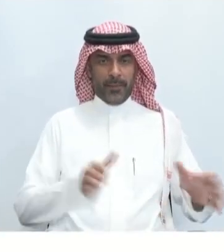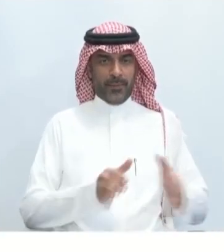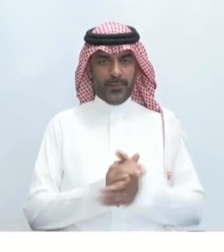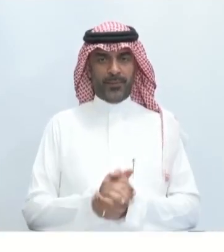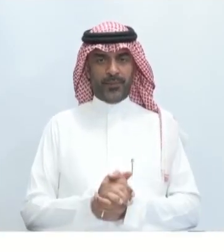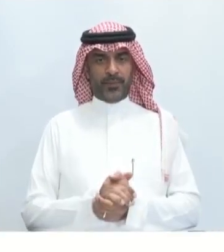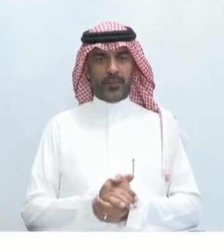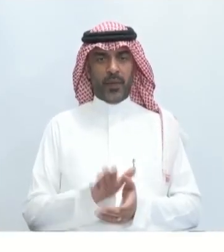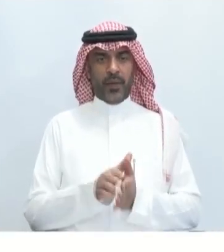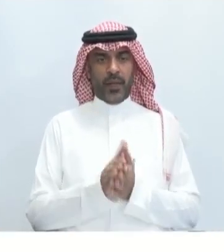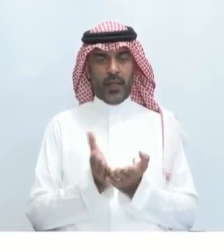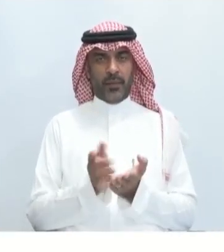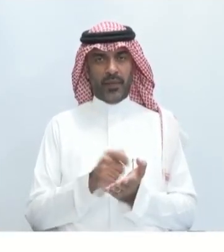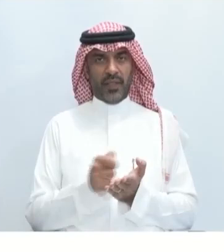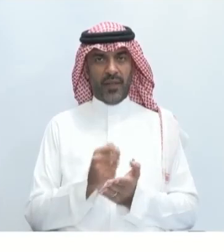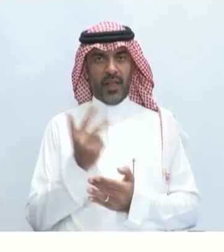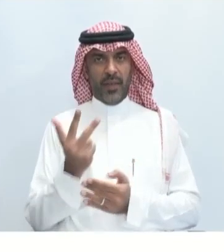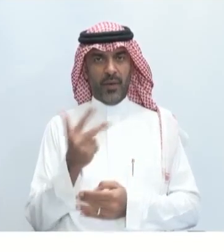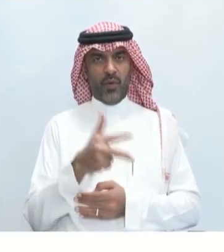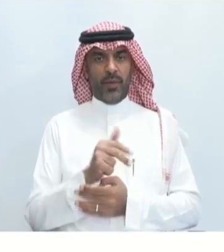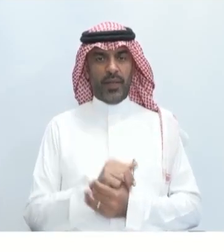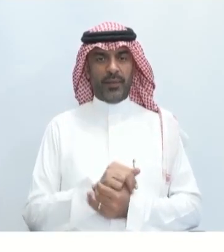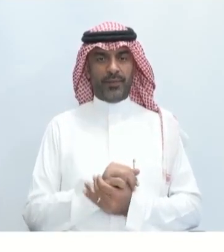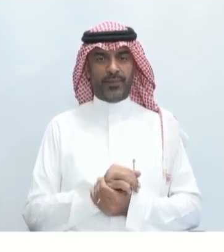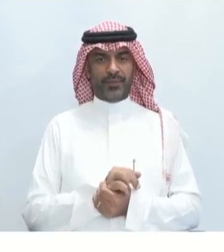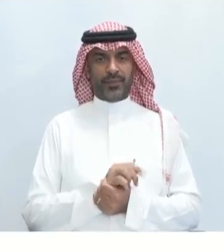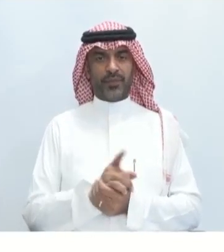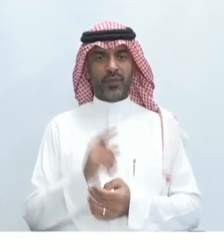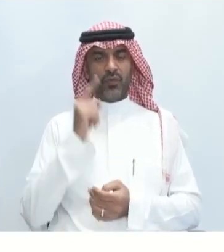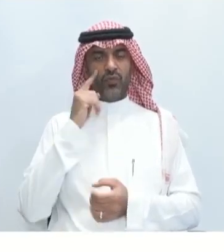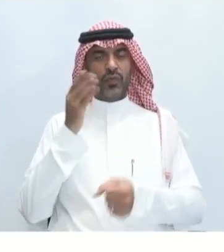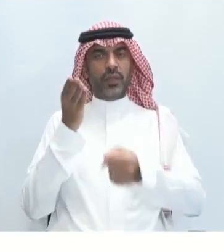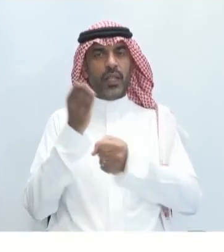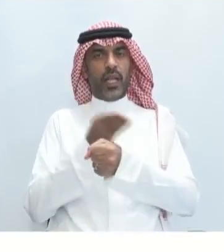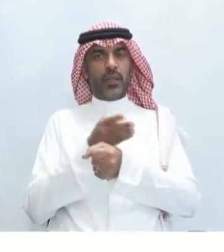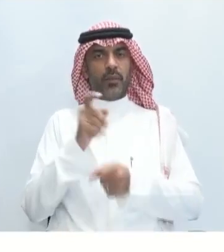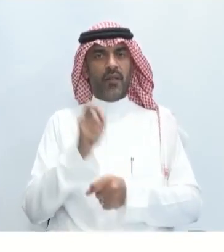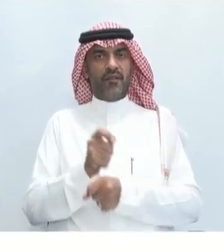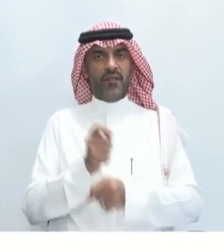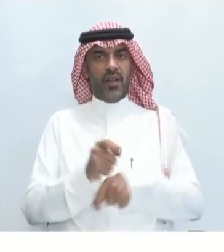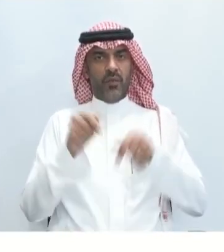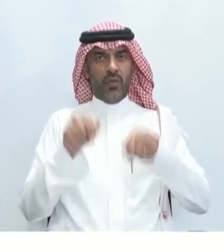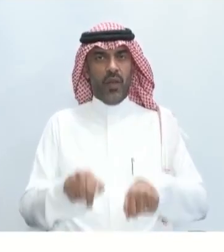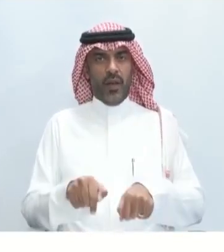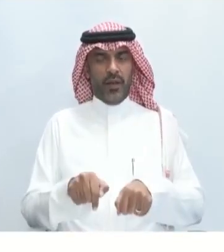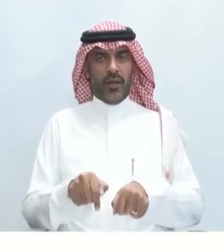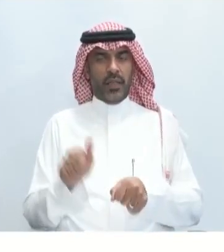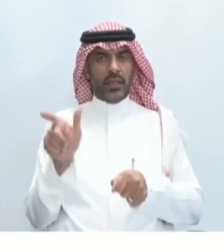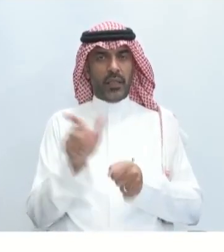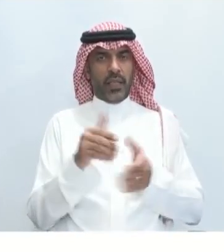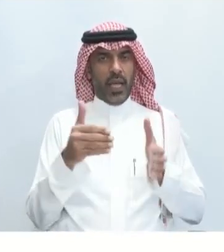في صفحه 88 ثانيا نصب الفعل المضارع الصحيح الاخر